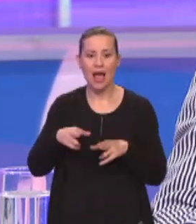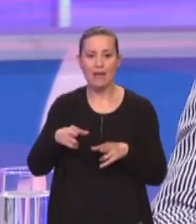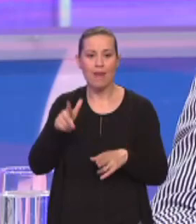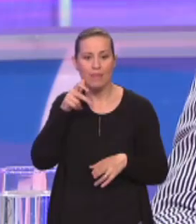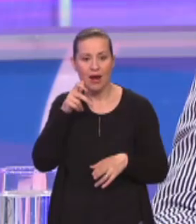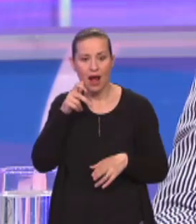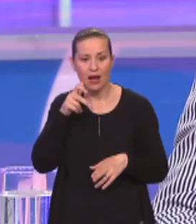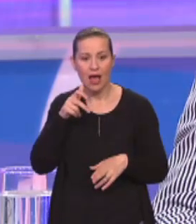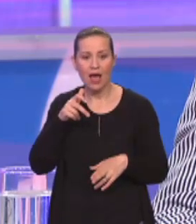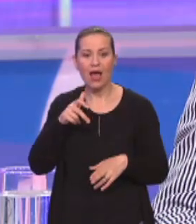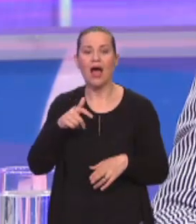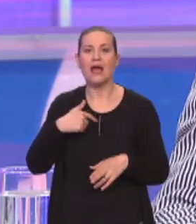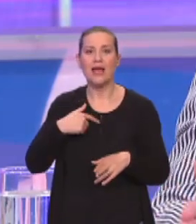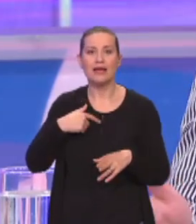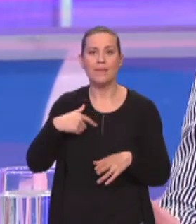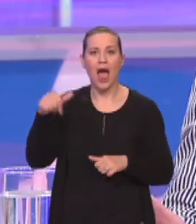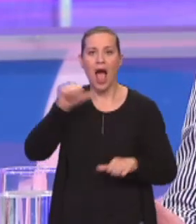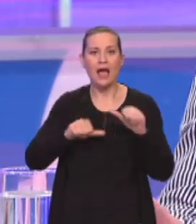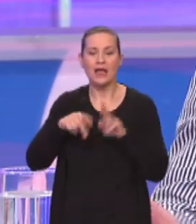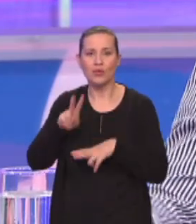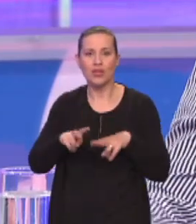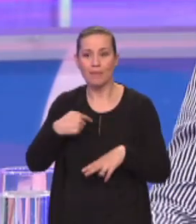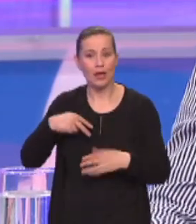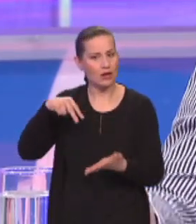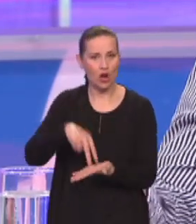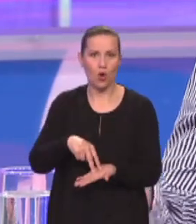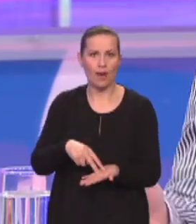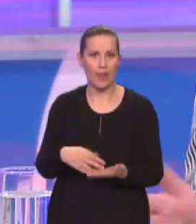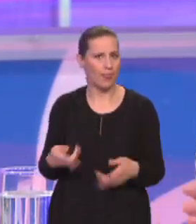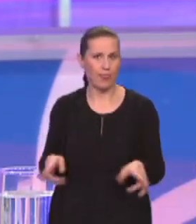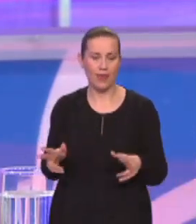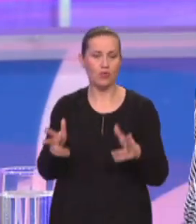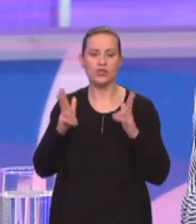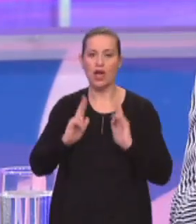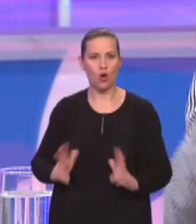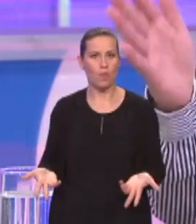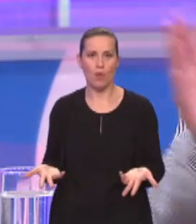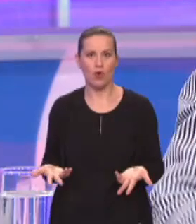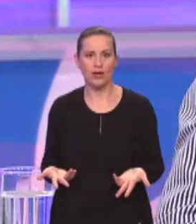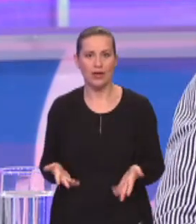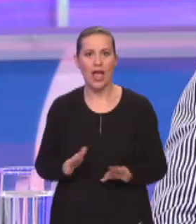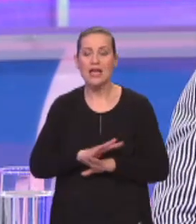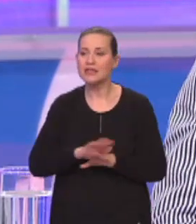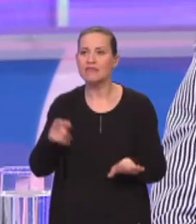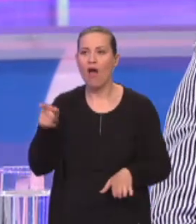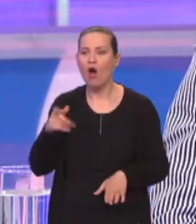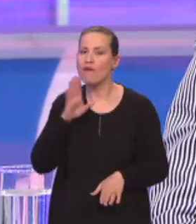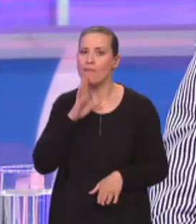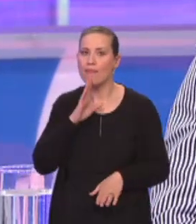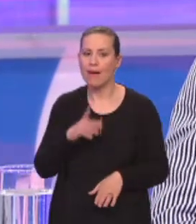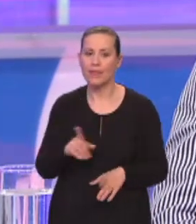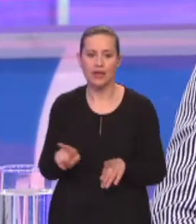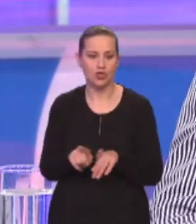kemoterapiju, ja sam na nogama. Uh-huh. Znači ja nemam taj period odmora, ne, jednostavno i sve ove majke koje su